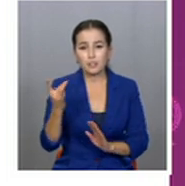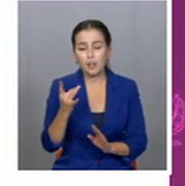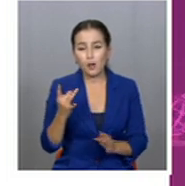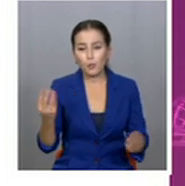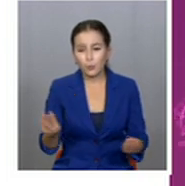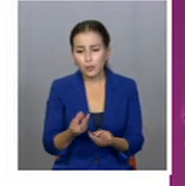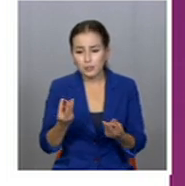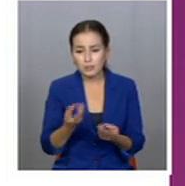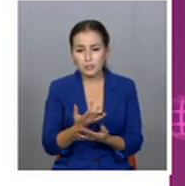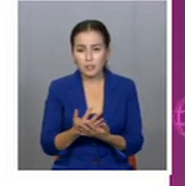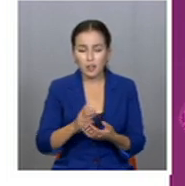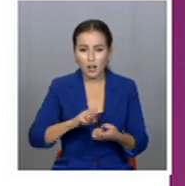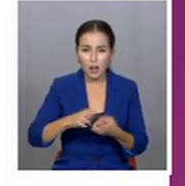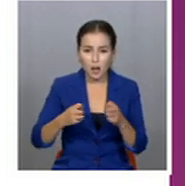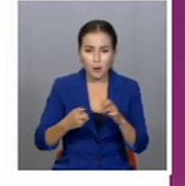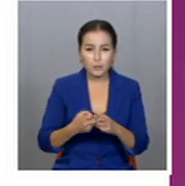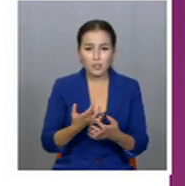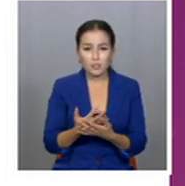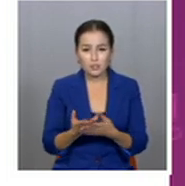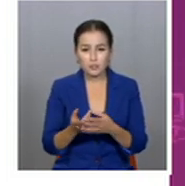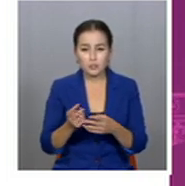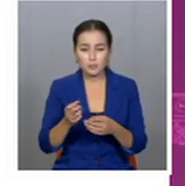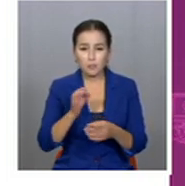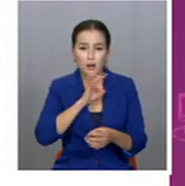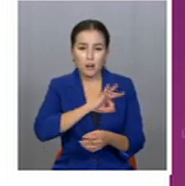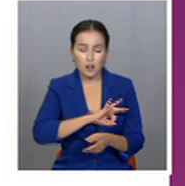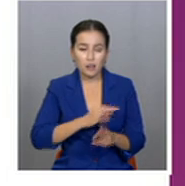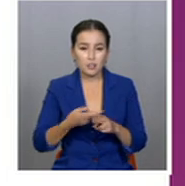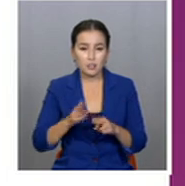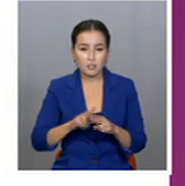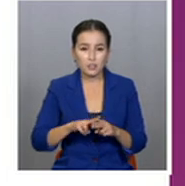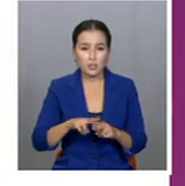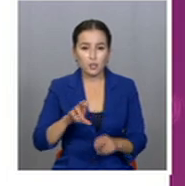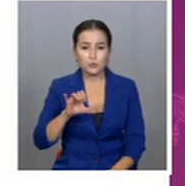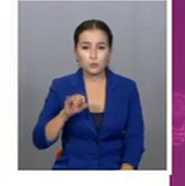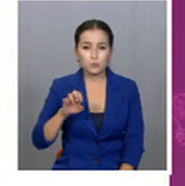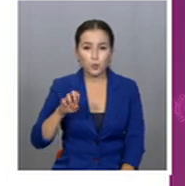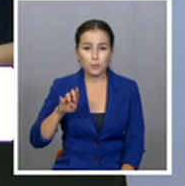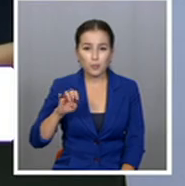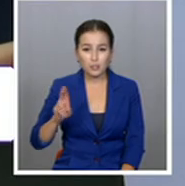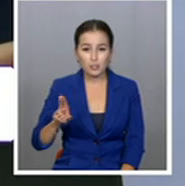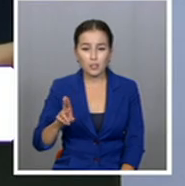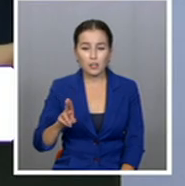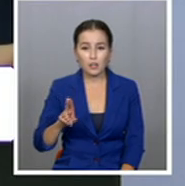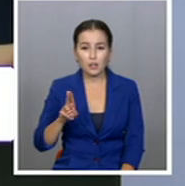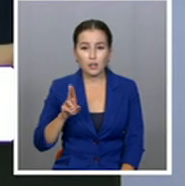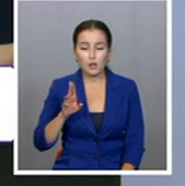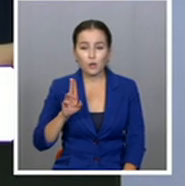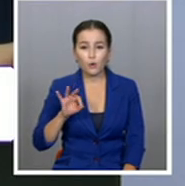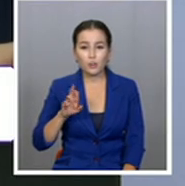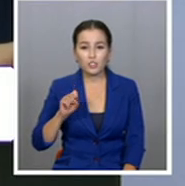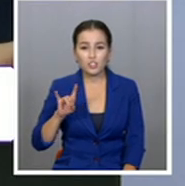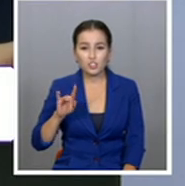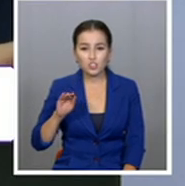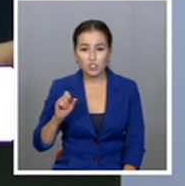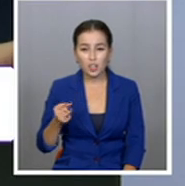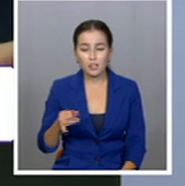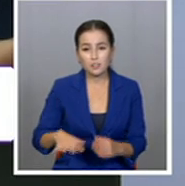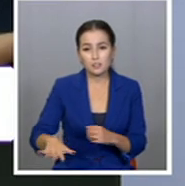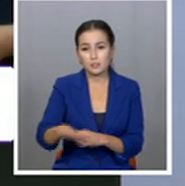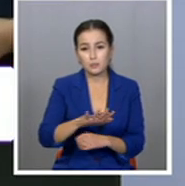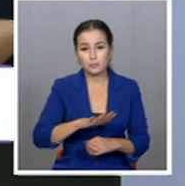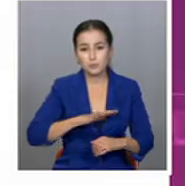жетілдіру арқылы субтропиктік қоңыржай белдеулерді бағындырды. Екінші тапсырмаға назар аударыңыздар.